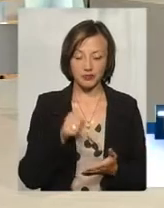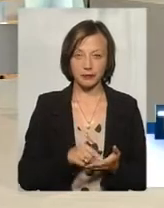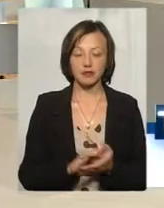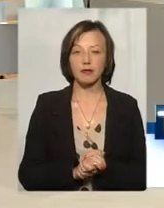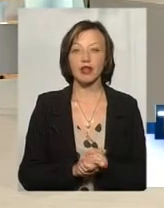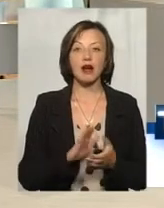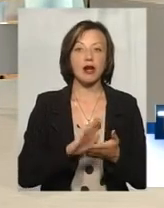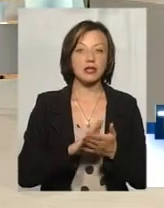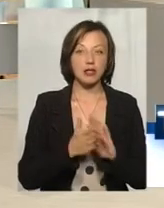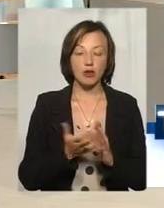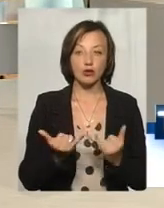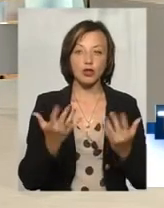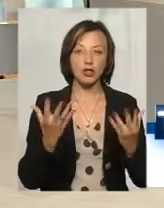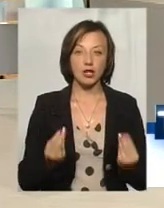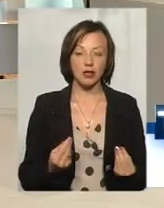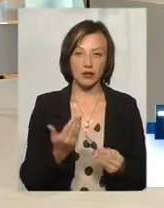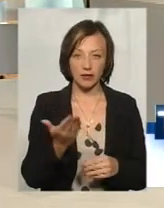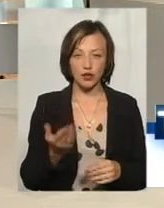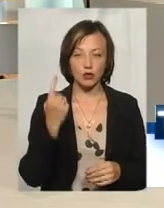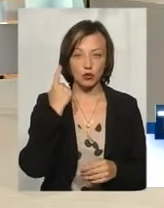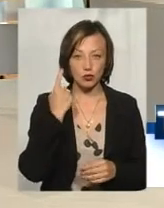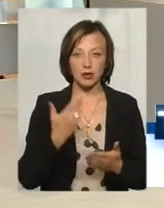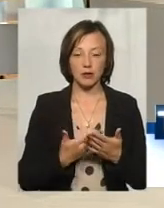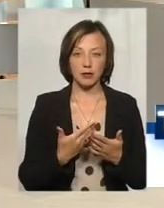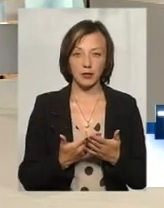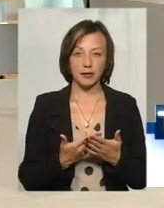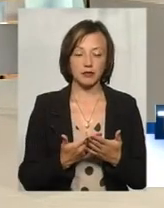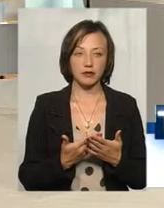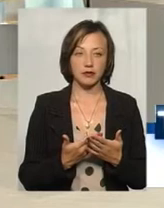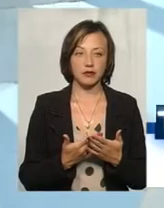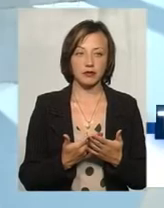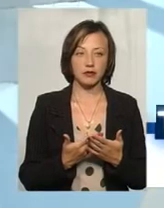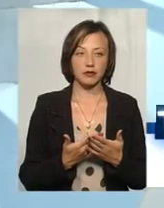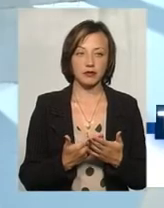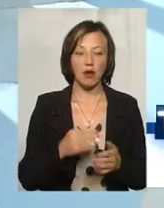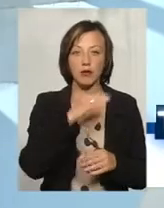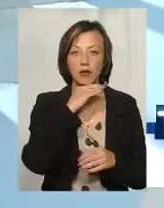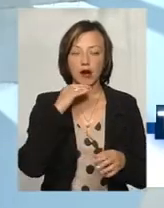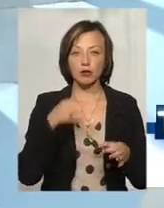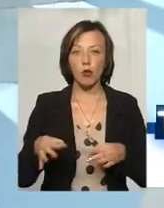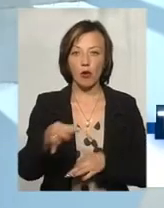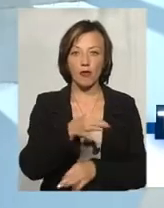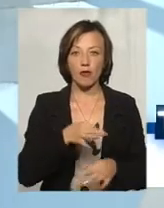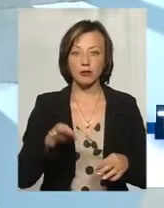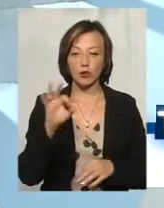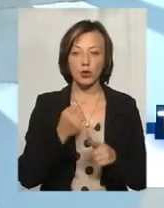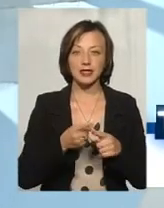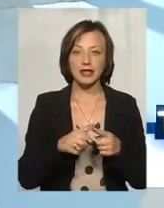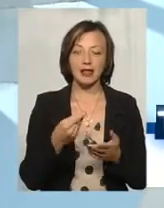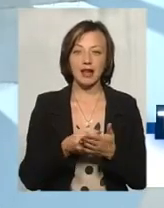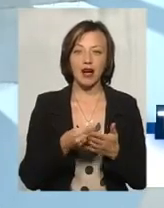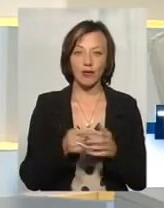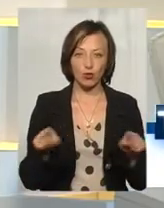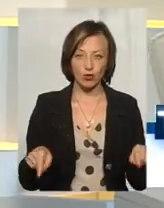станом на сьогоднішній день, ви, напевно, що чуєте, іде дуже багато обговорень стосовно цієї системи